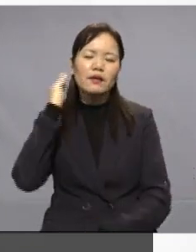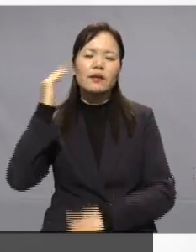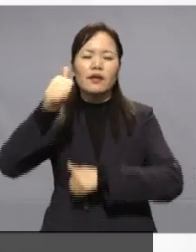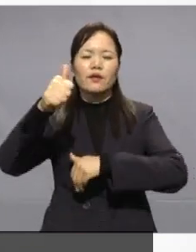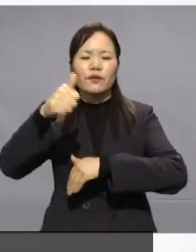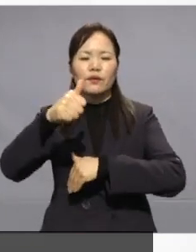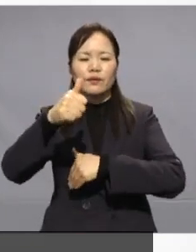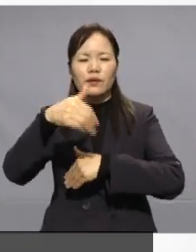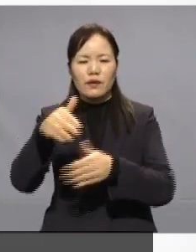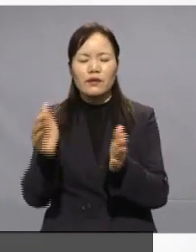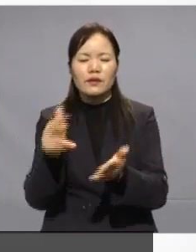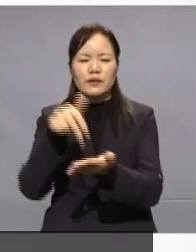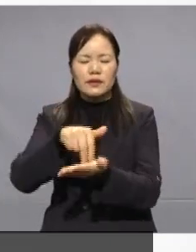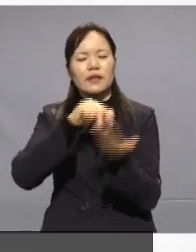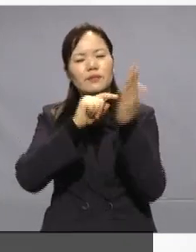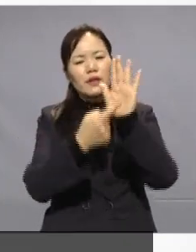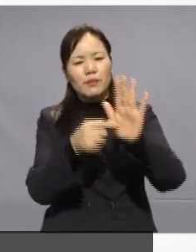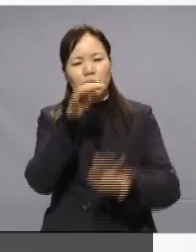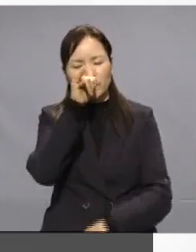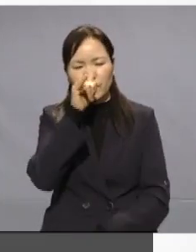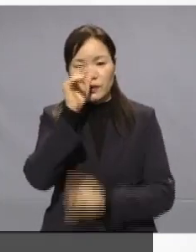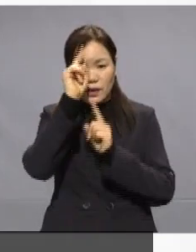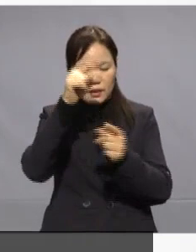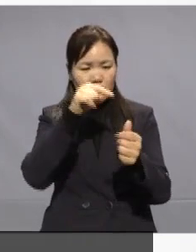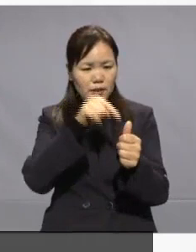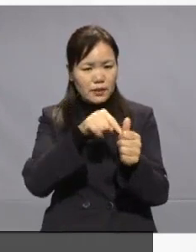있었는데요이 장관 반응은 어땠을까요